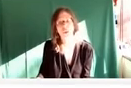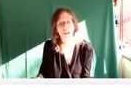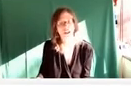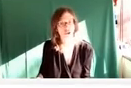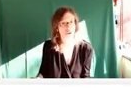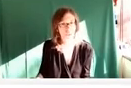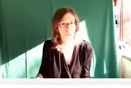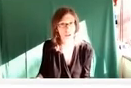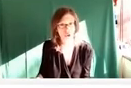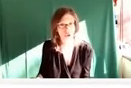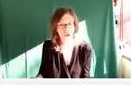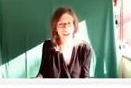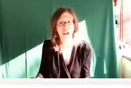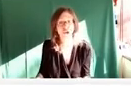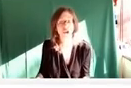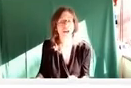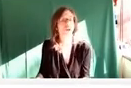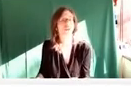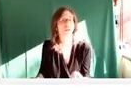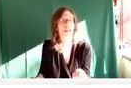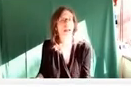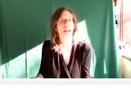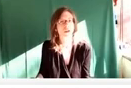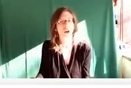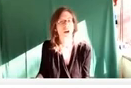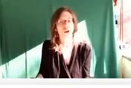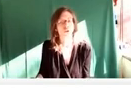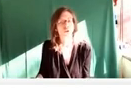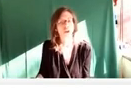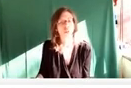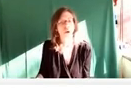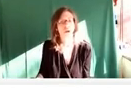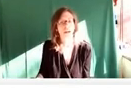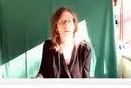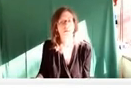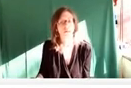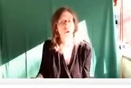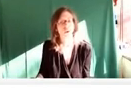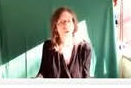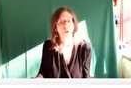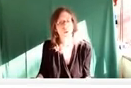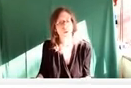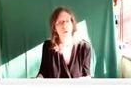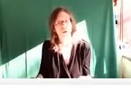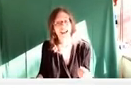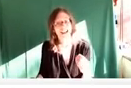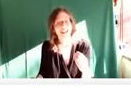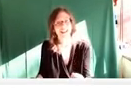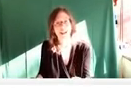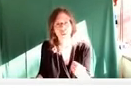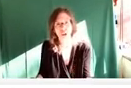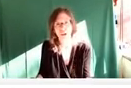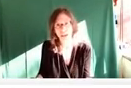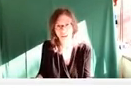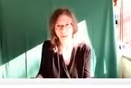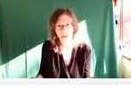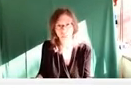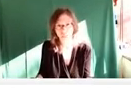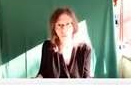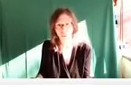qui s'appelle Replication, qui déjà en 95 soulevait le problème de l'accès aux